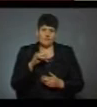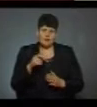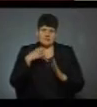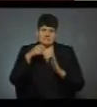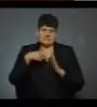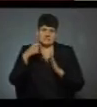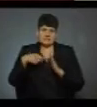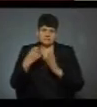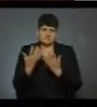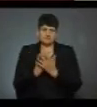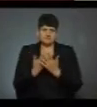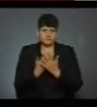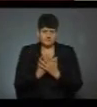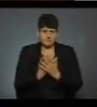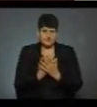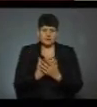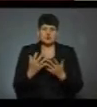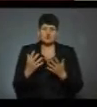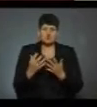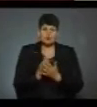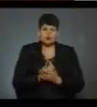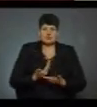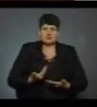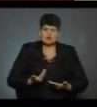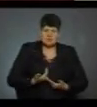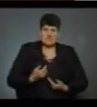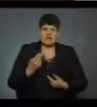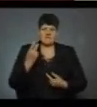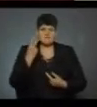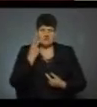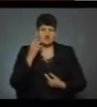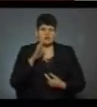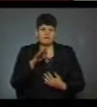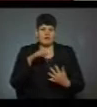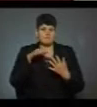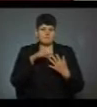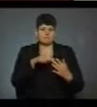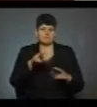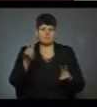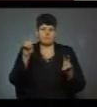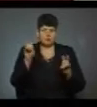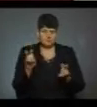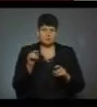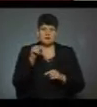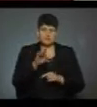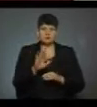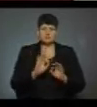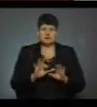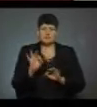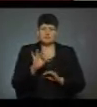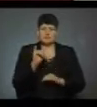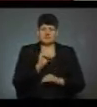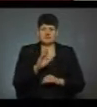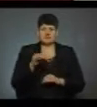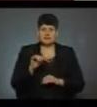знімають документальний фільм. «Здобули життя вічне в бою» – так називатиметься стрічка. У ній йтиметься про Івана Вітишина,